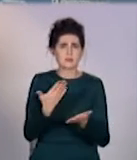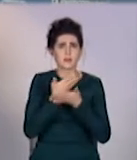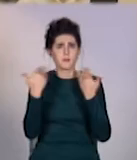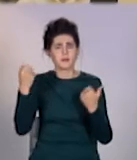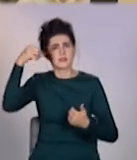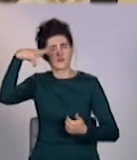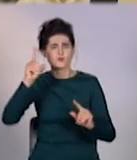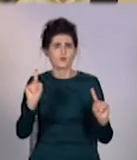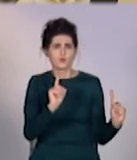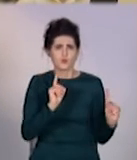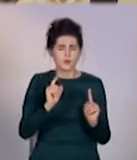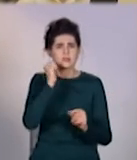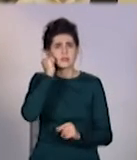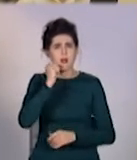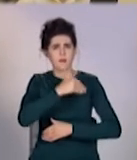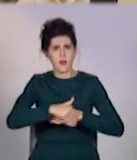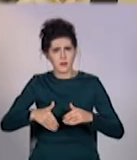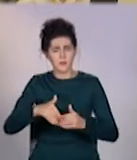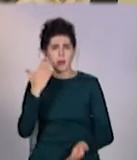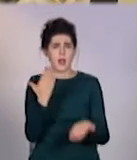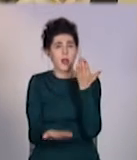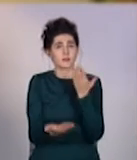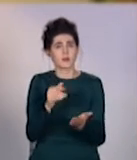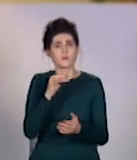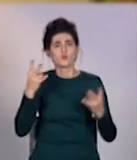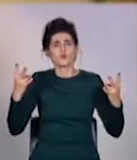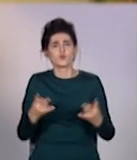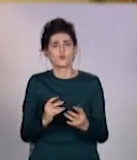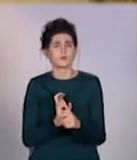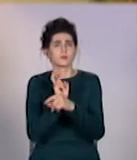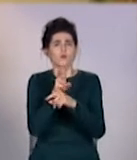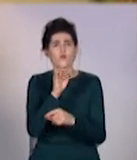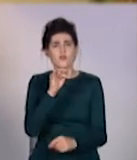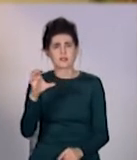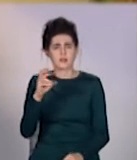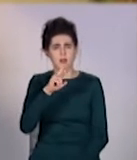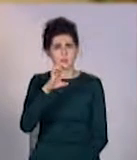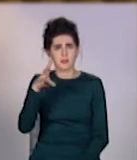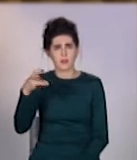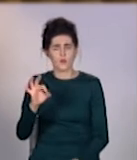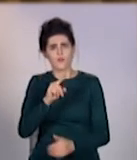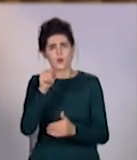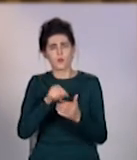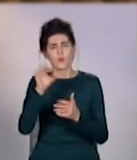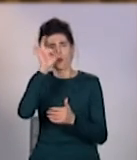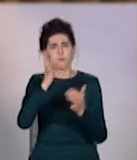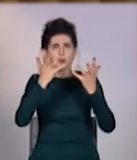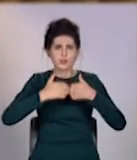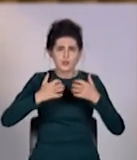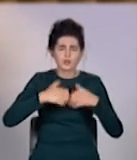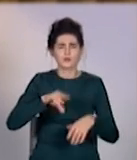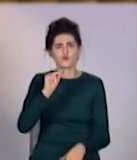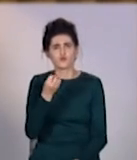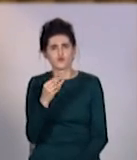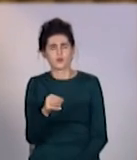світла, вам за старою адресою. До офісу «Ясна» варто звертатися з питань, пов'язаних з нарахуванням,